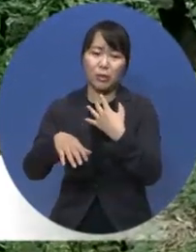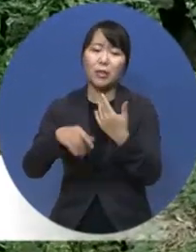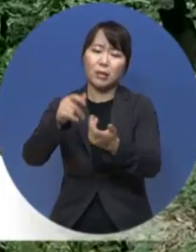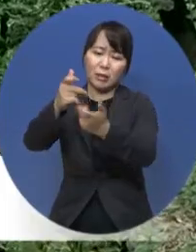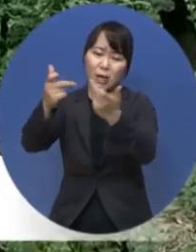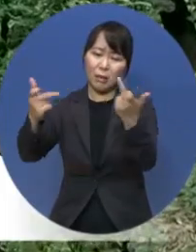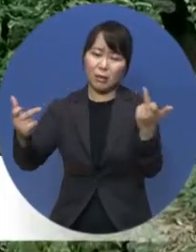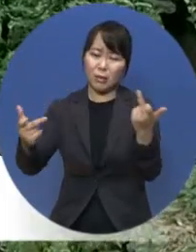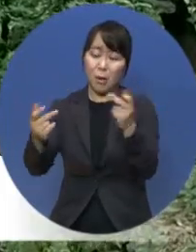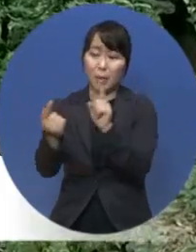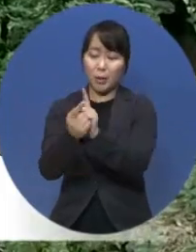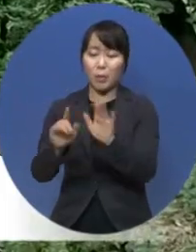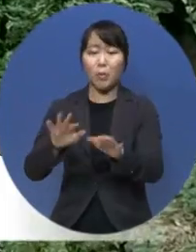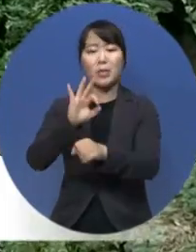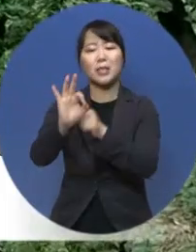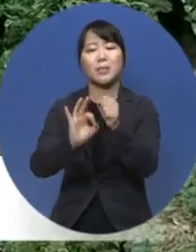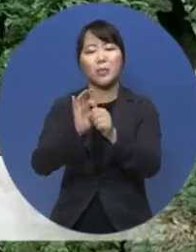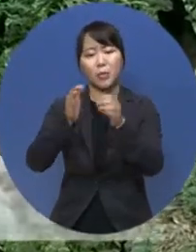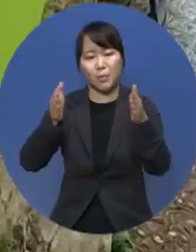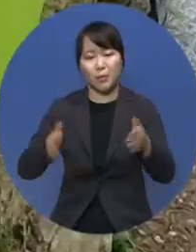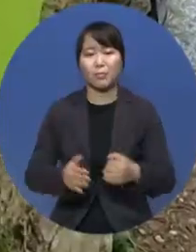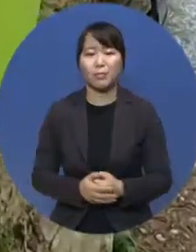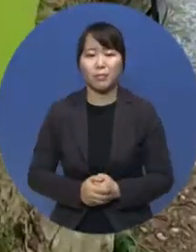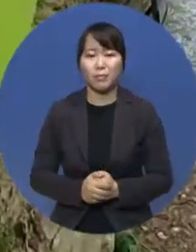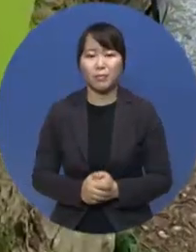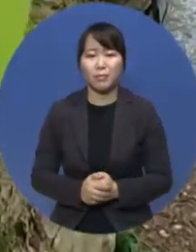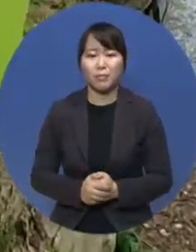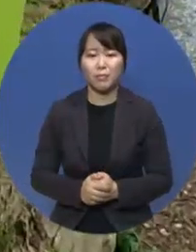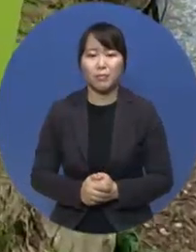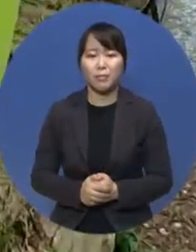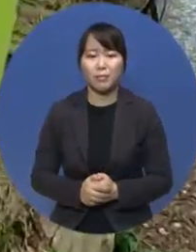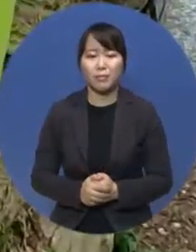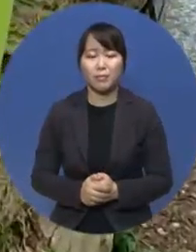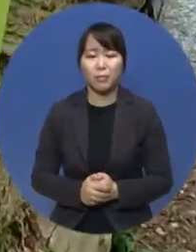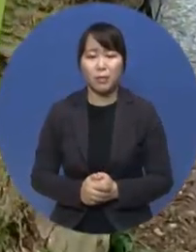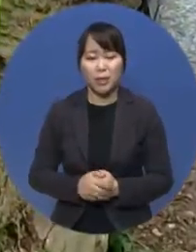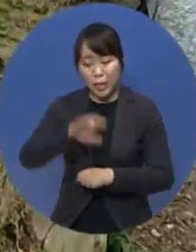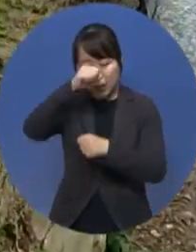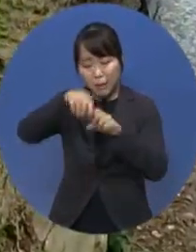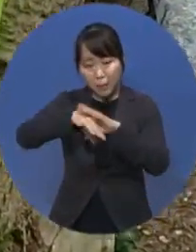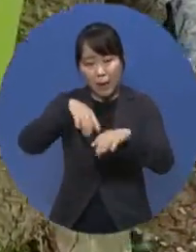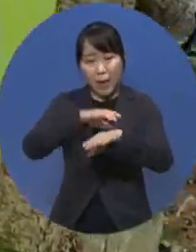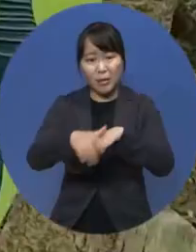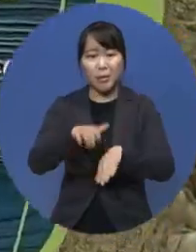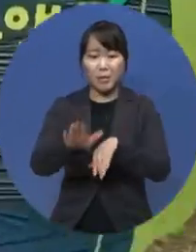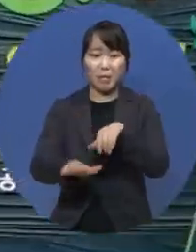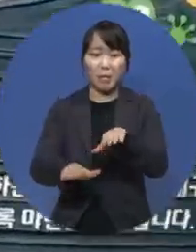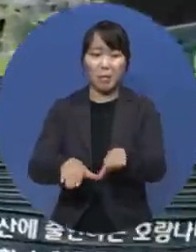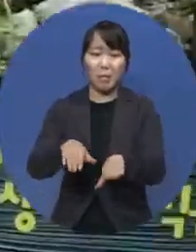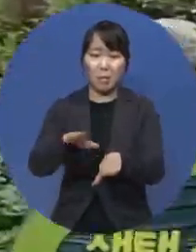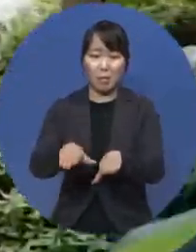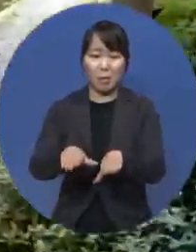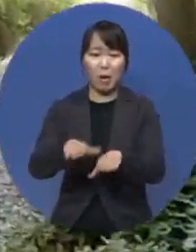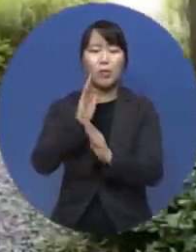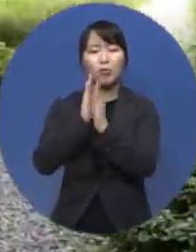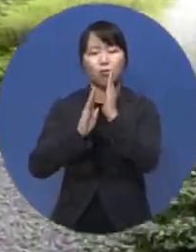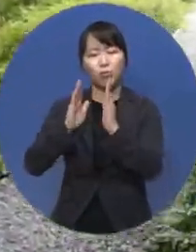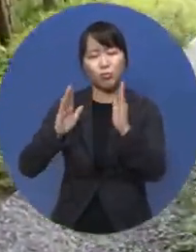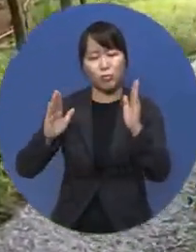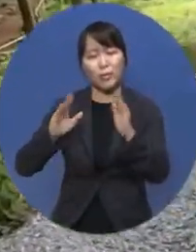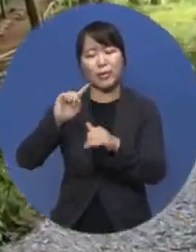4성 긍게 거의 10년 그랬을까요 맨발 걷기를 꺼라고 있는 어르신은 습기는 자이언츠